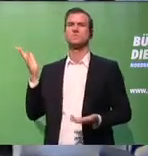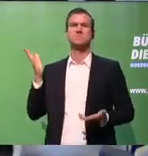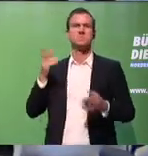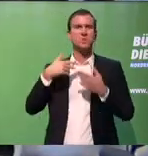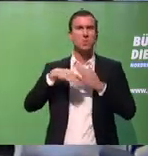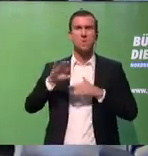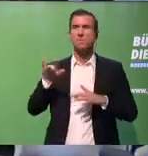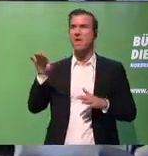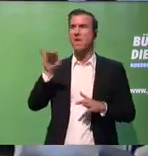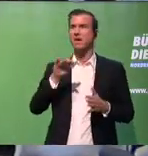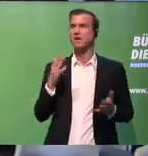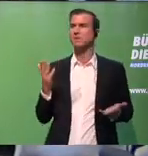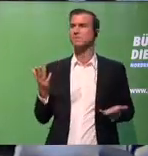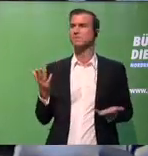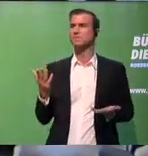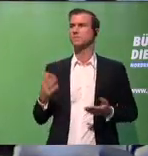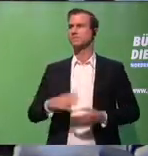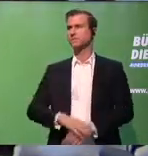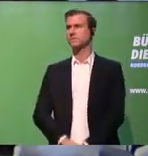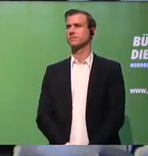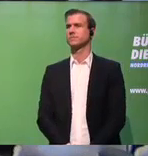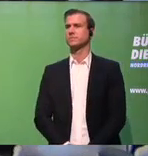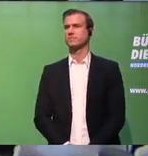Sonst noch jemand?